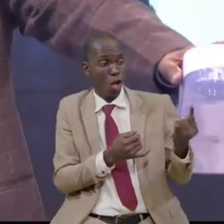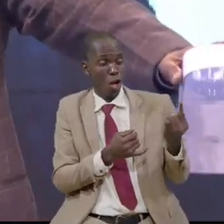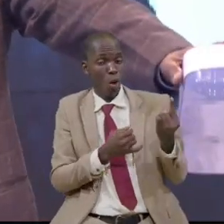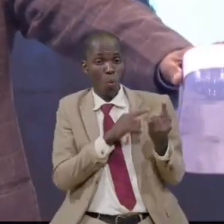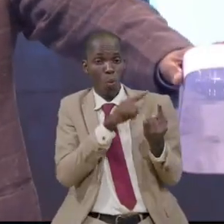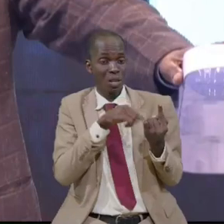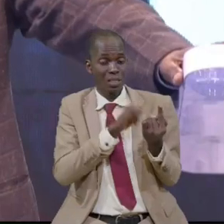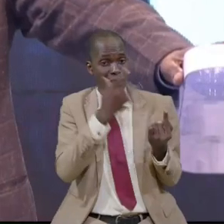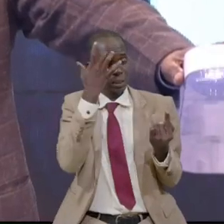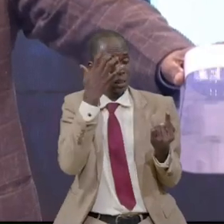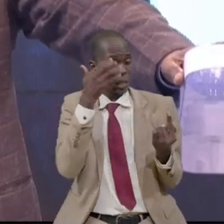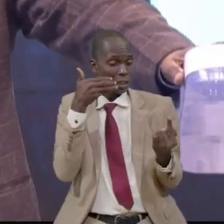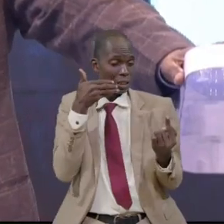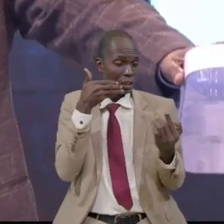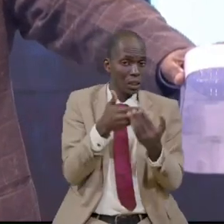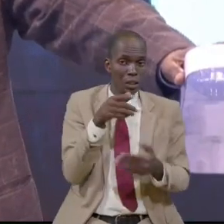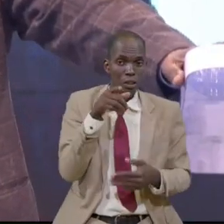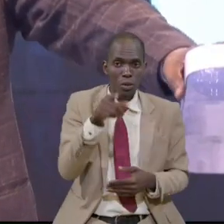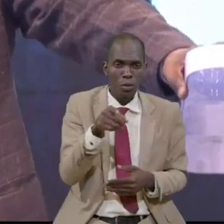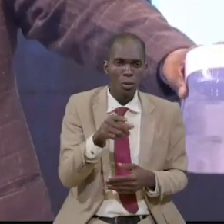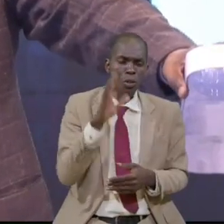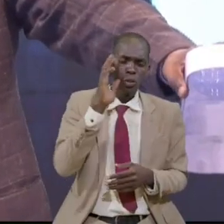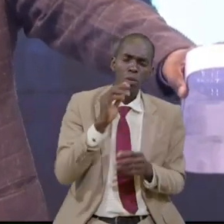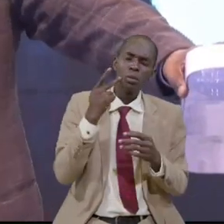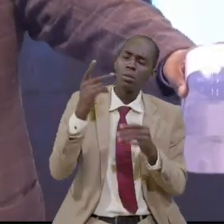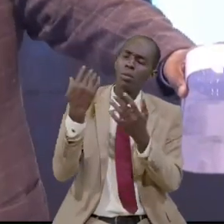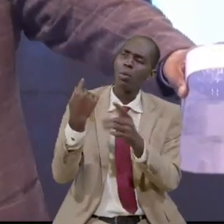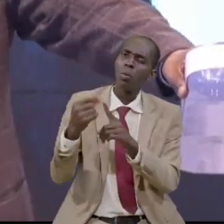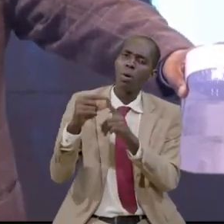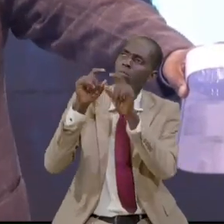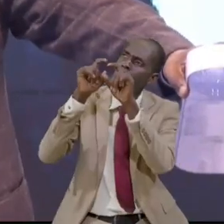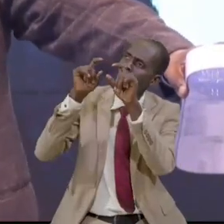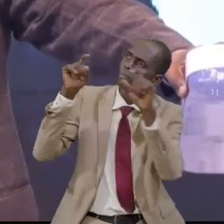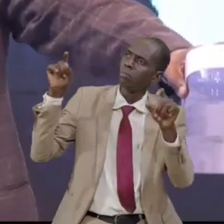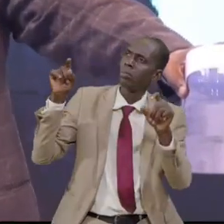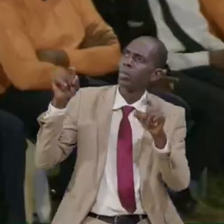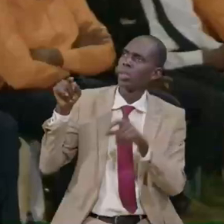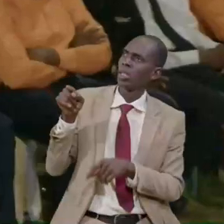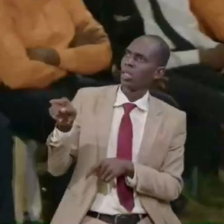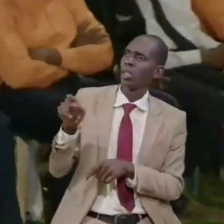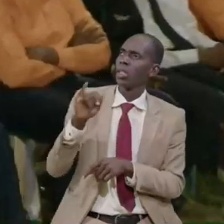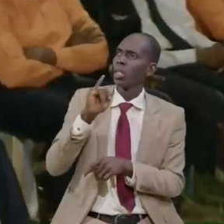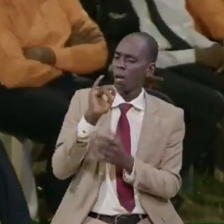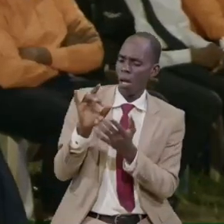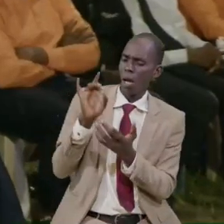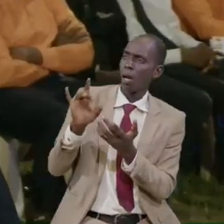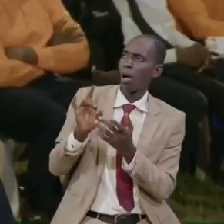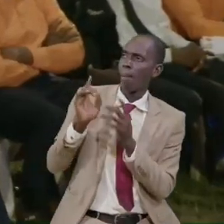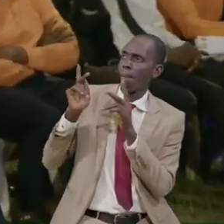votre seuil, alors cela va lire le signe invisible que race